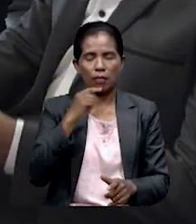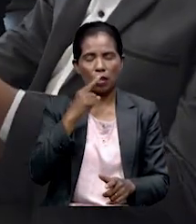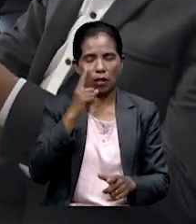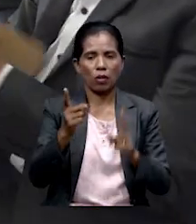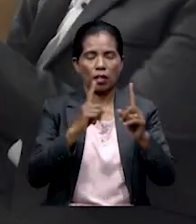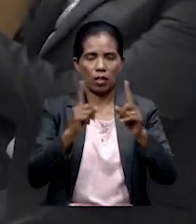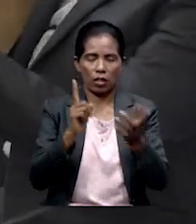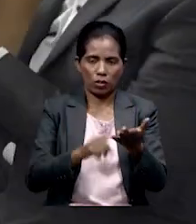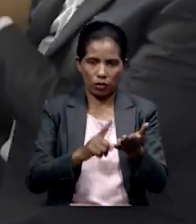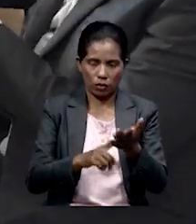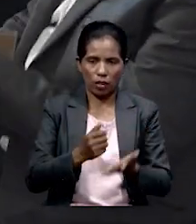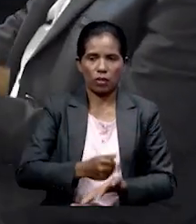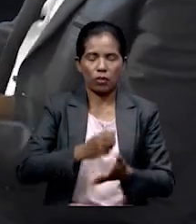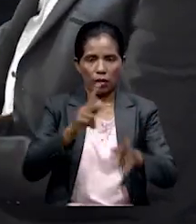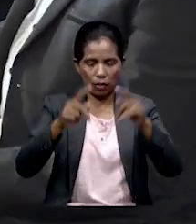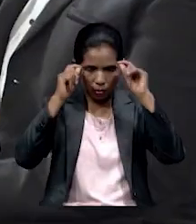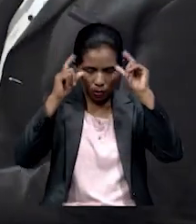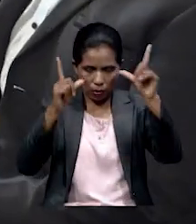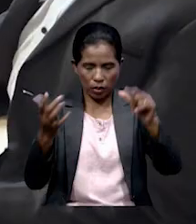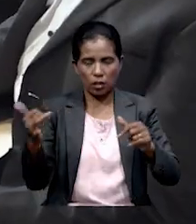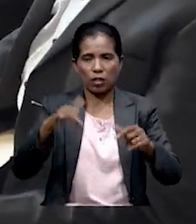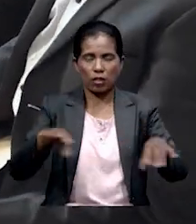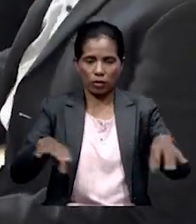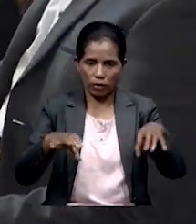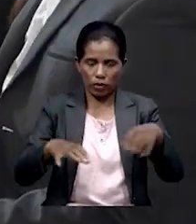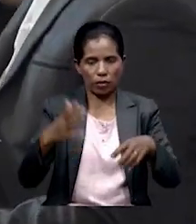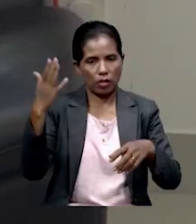ba atu fasilita timoruan sira ba servisu ya Brunei Darussalam.